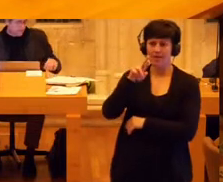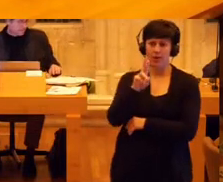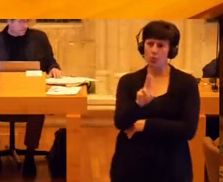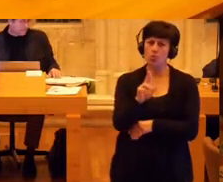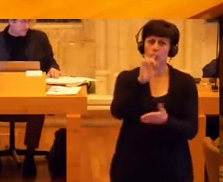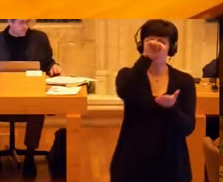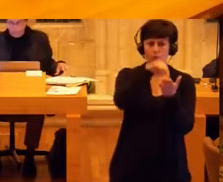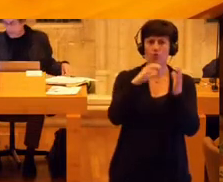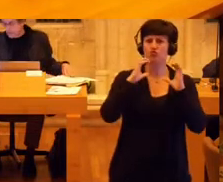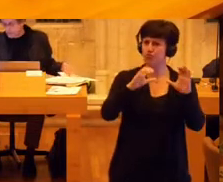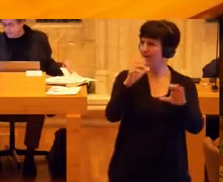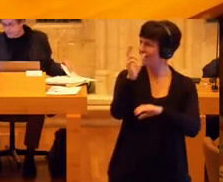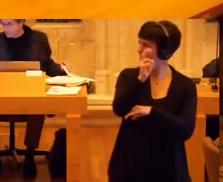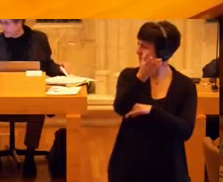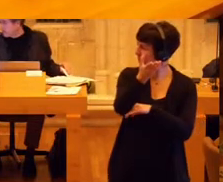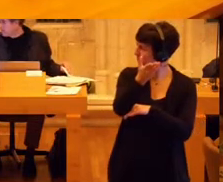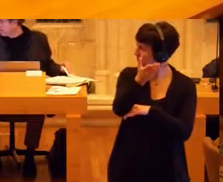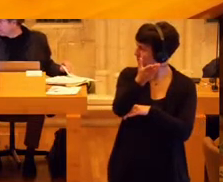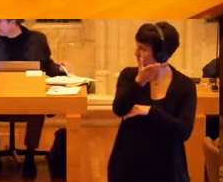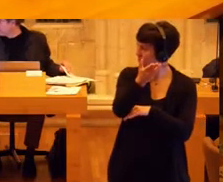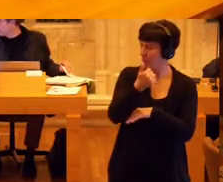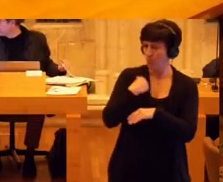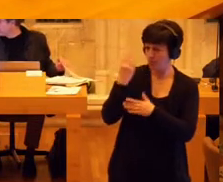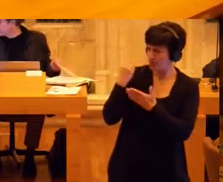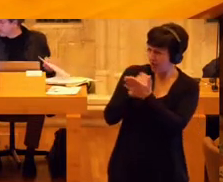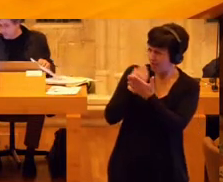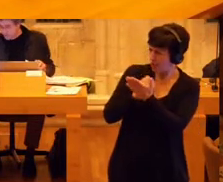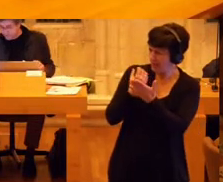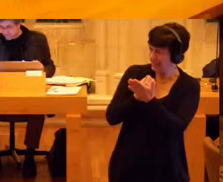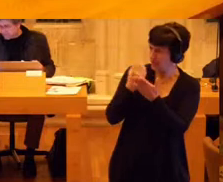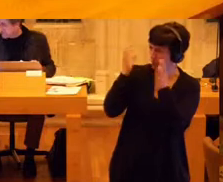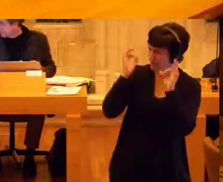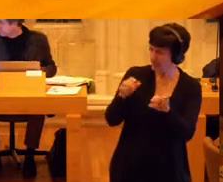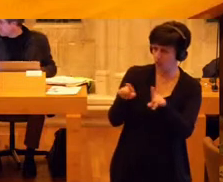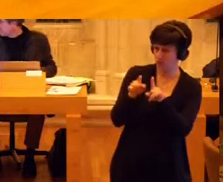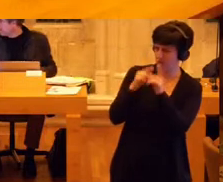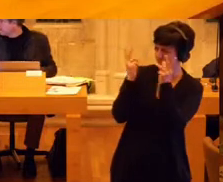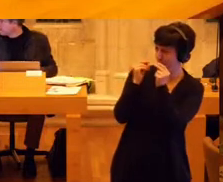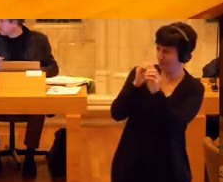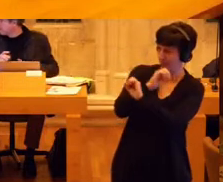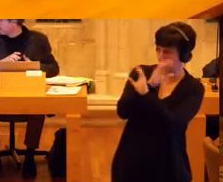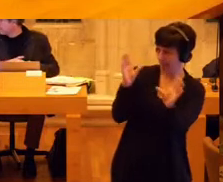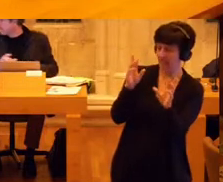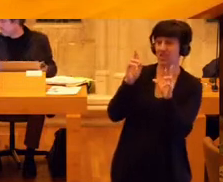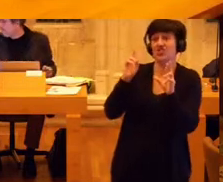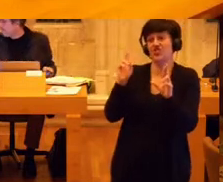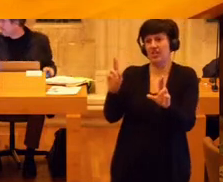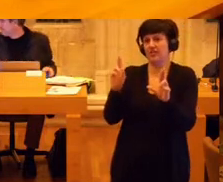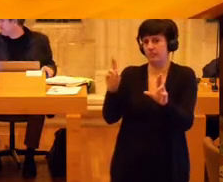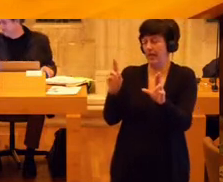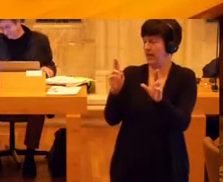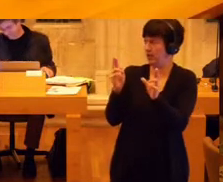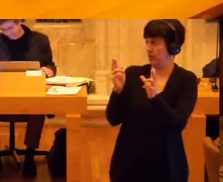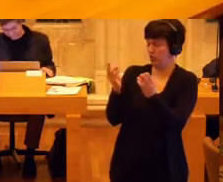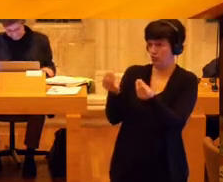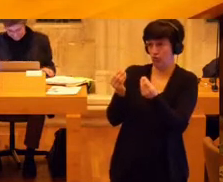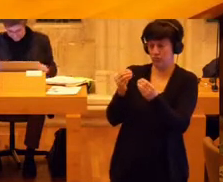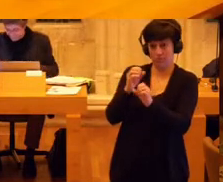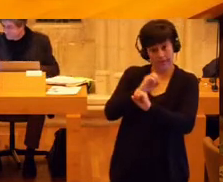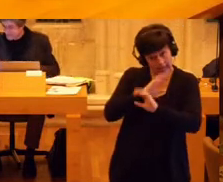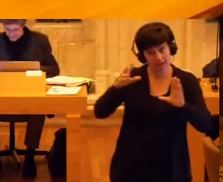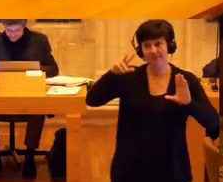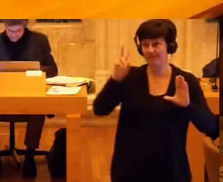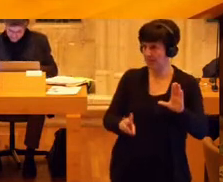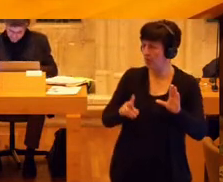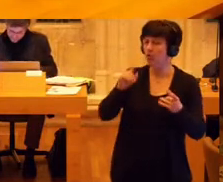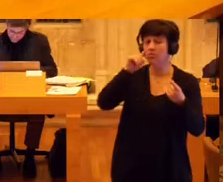Vert. Et je voulais avoir des précisions et des éclaircissements, et j'espère des clarifications, sur